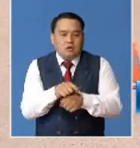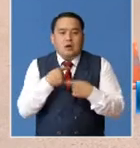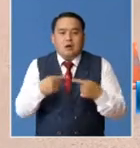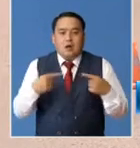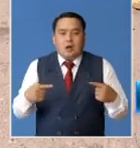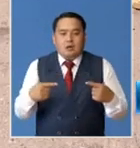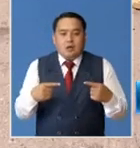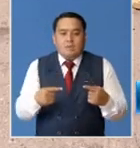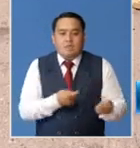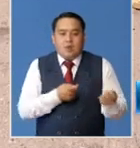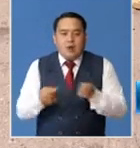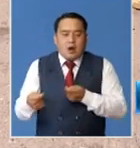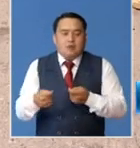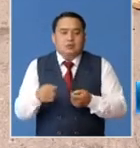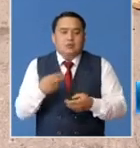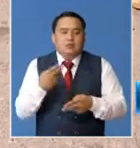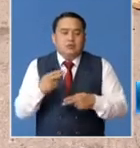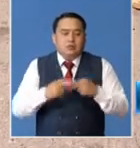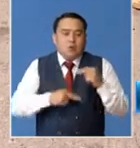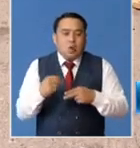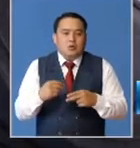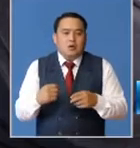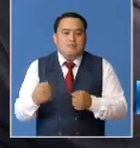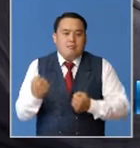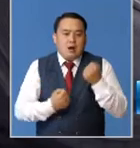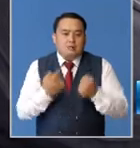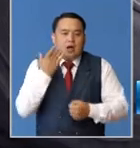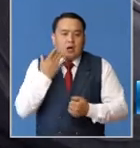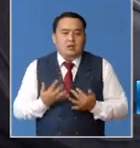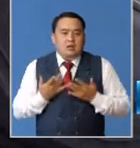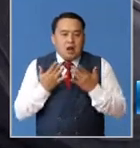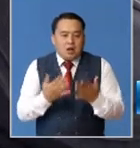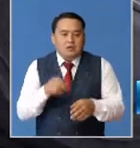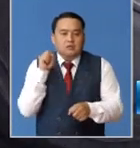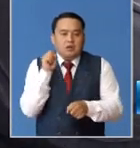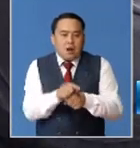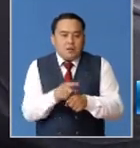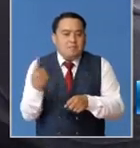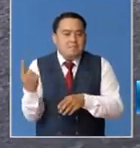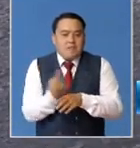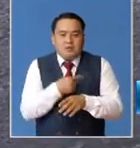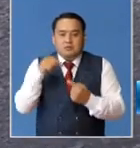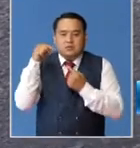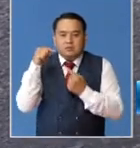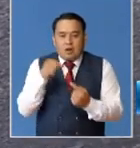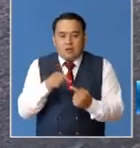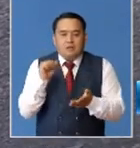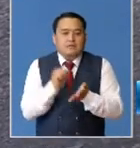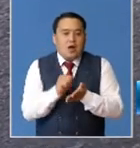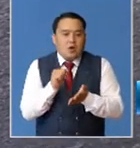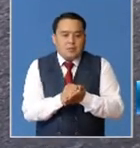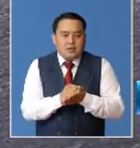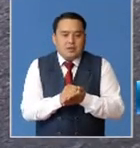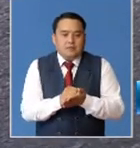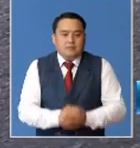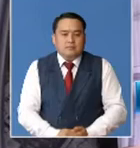разные. От перевозки стройматериалов до машин. Но всегда я требую от заказчика, прежде всего, соответствующие документы, говорит